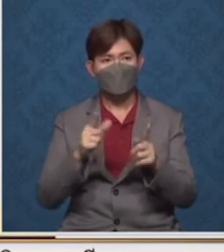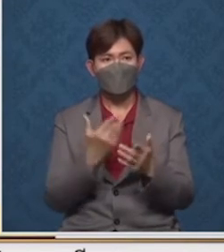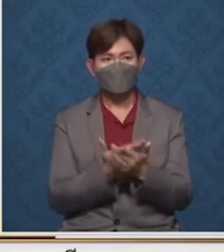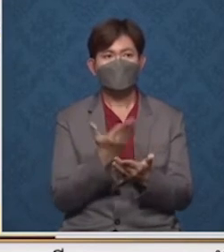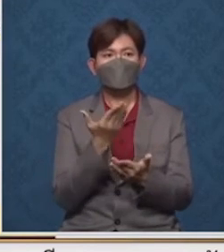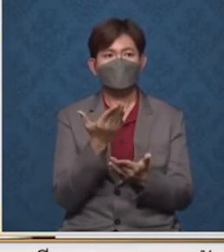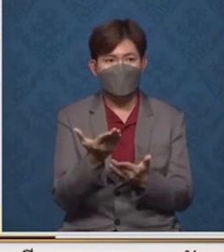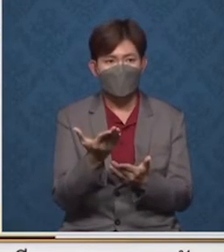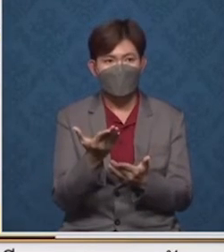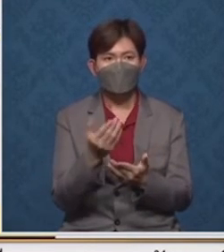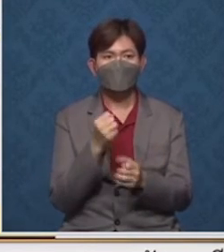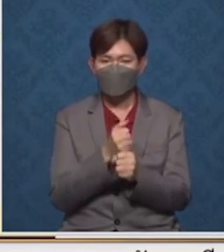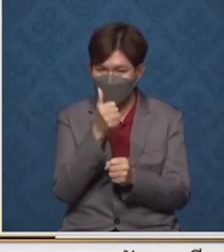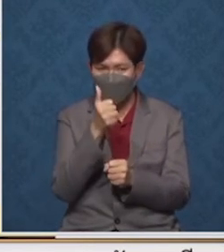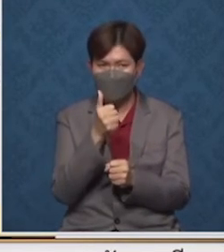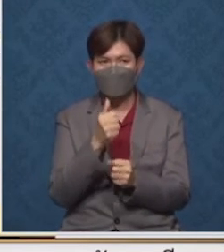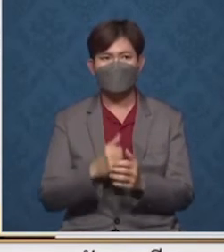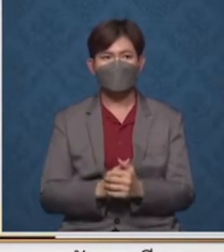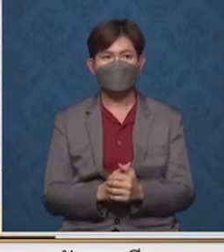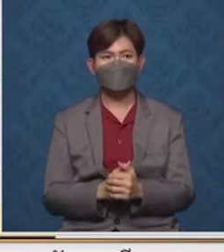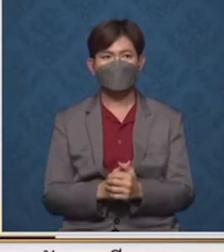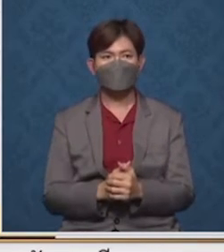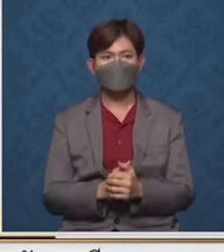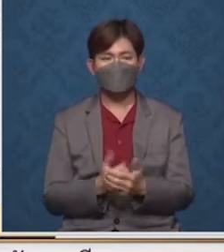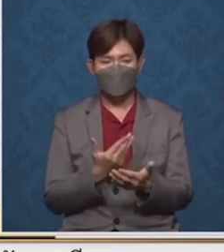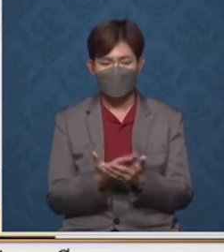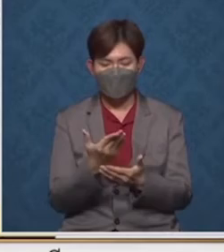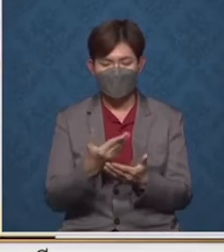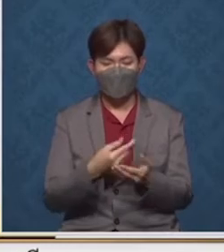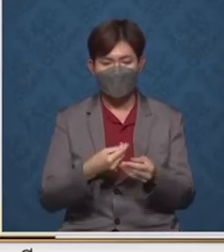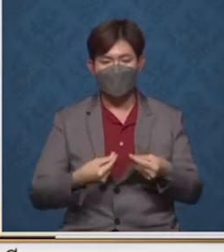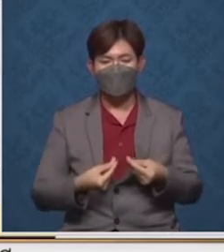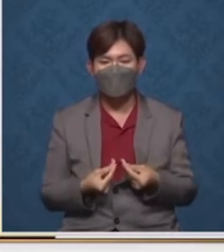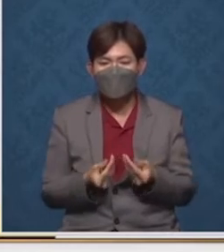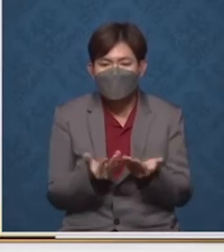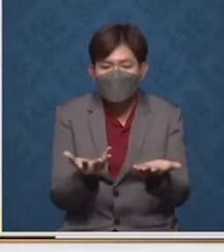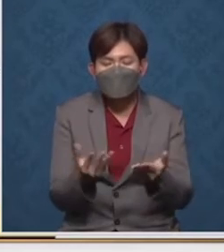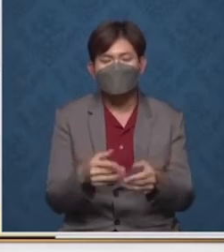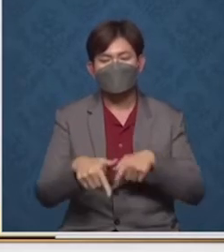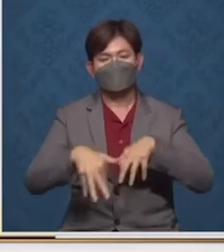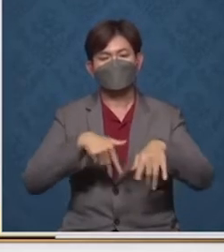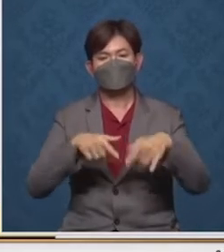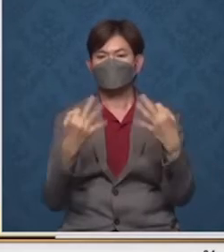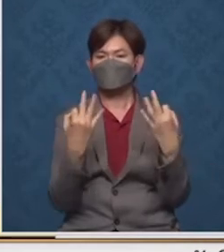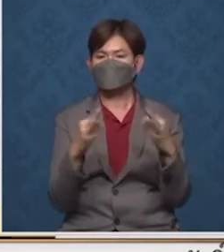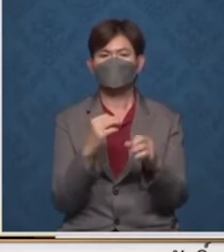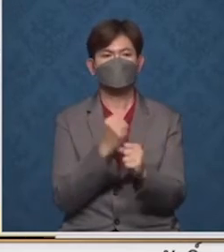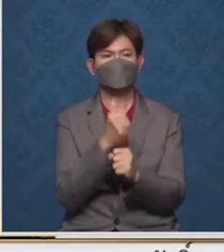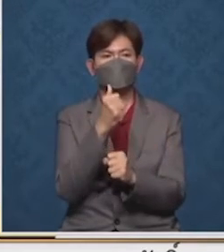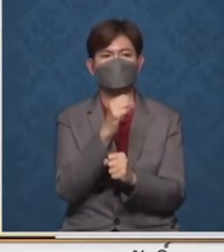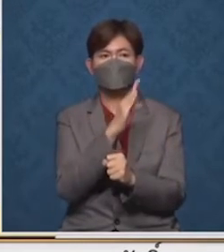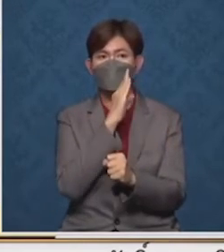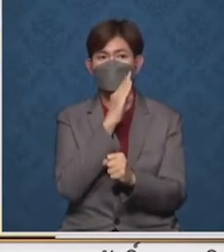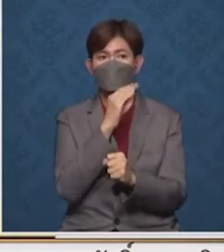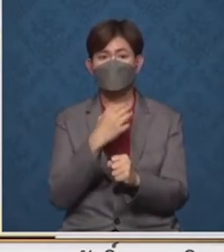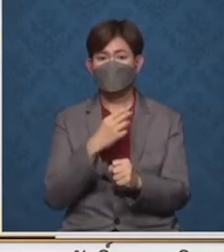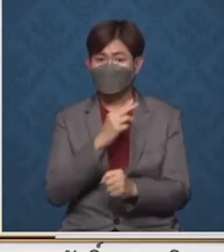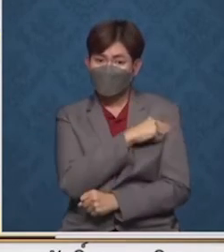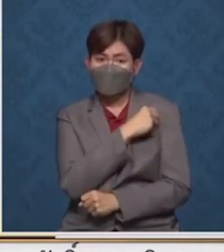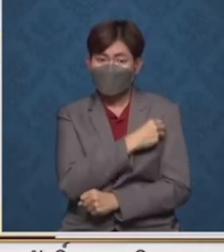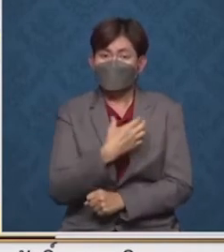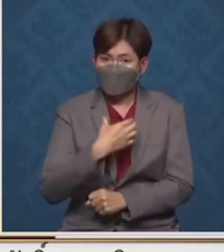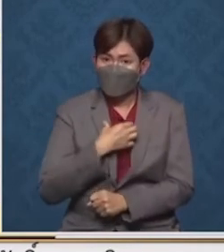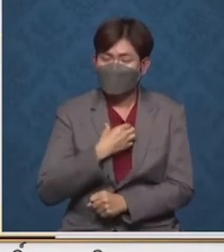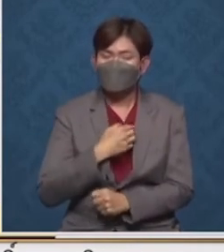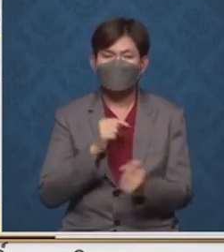ซื้อไอ้ตัวนี้นะครับมาแจกพี่น้องประชาชนตามบ้านได้เลยถ้าแพ้เขาต้องการก็ซื้อให้เขาต่างหากได้